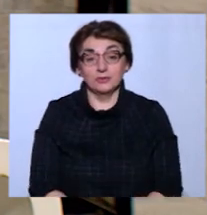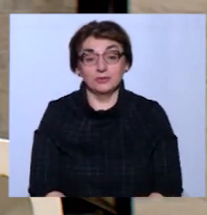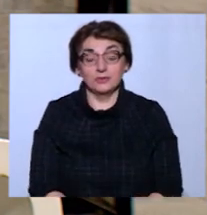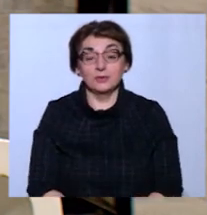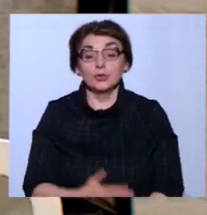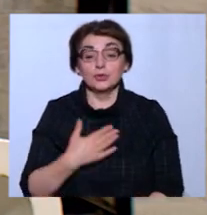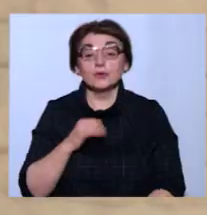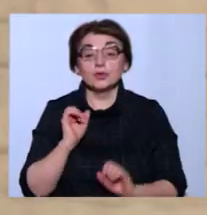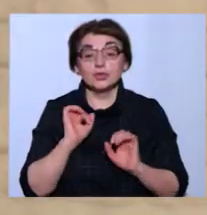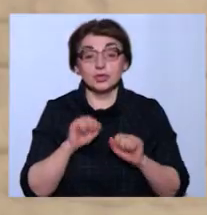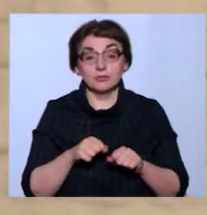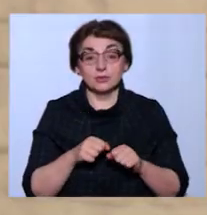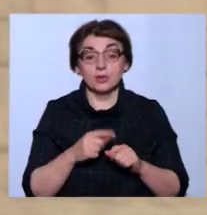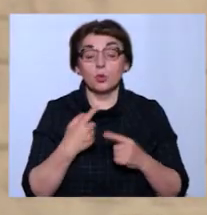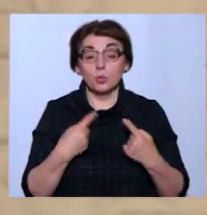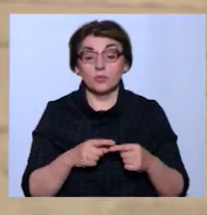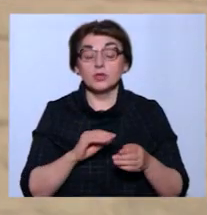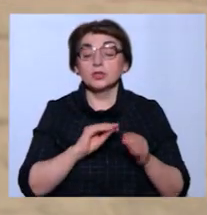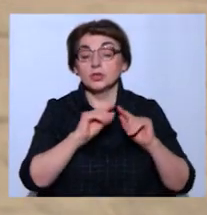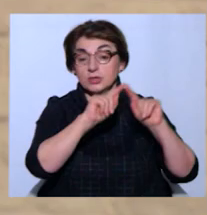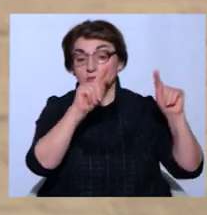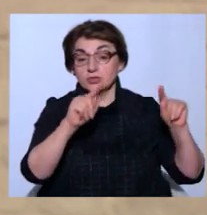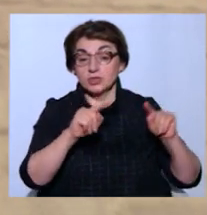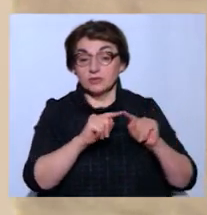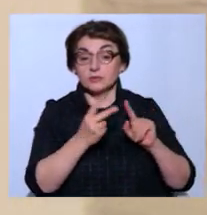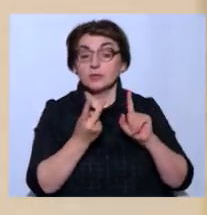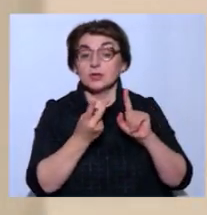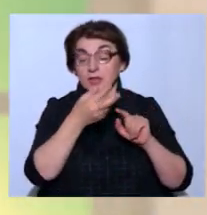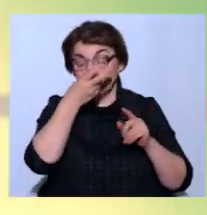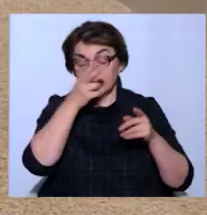ჩვენ შეგვიძლია ეხლა უკვე შევავსოთ ცდის ოქმის